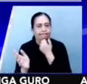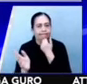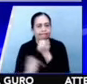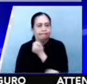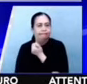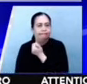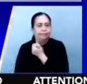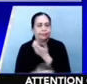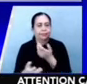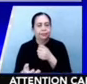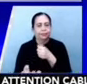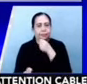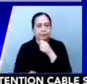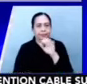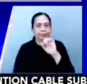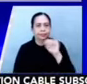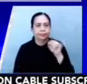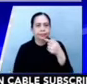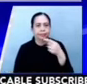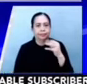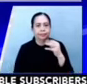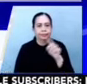EJ Gomez.